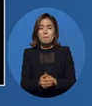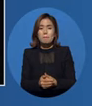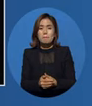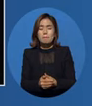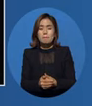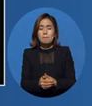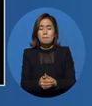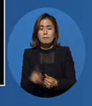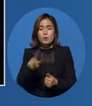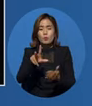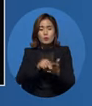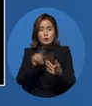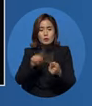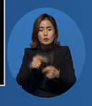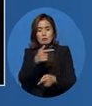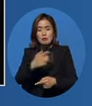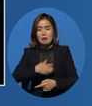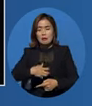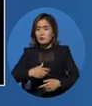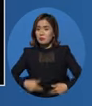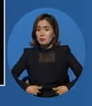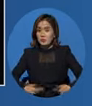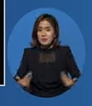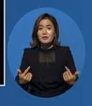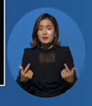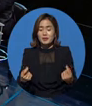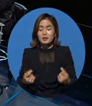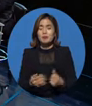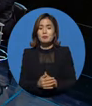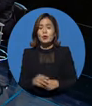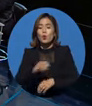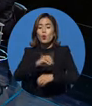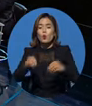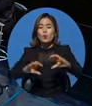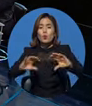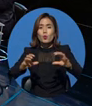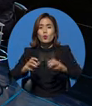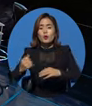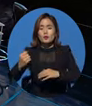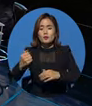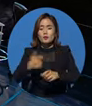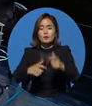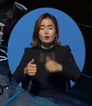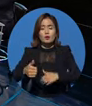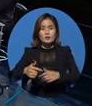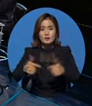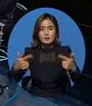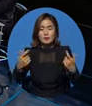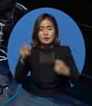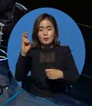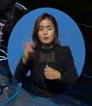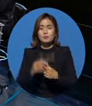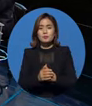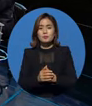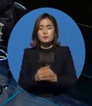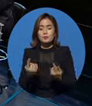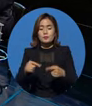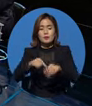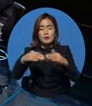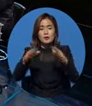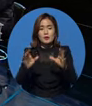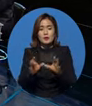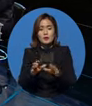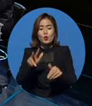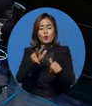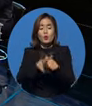그런 문제에 대해서는 크게 걱정하지 않으셔도 된다 오히려 국가경제의 이렇게까지 되도록 하겠습니다 그러다 그런 민주당 당대표